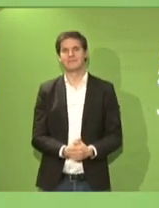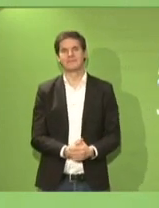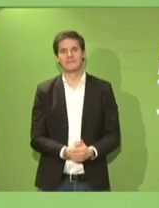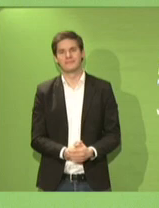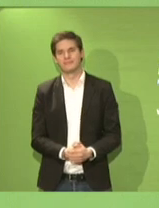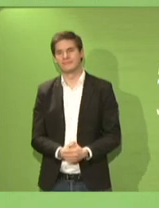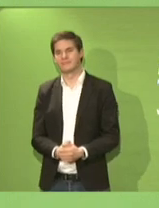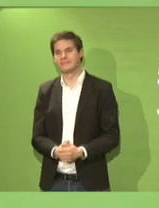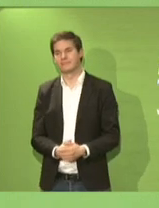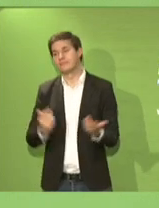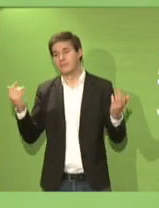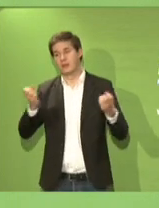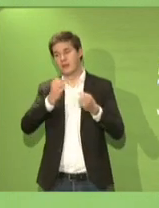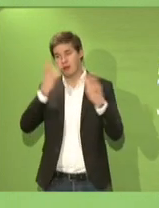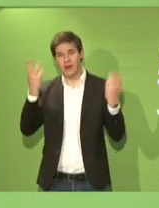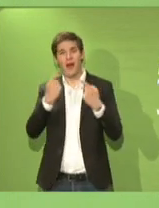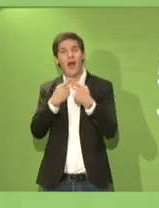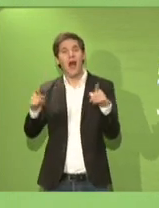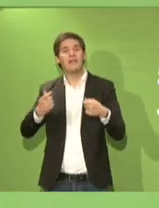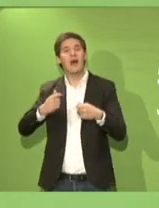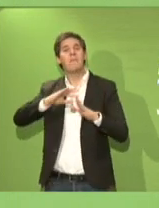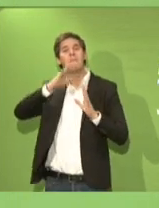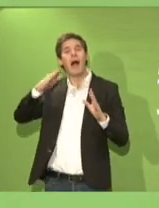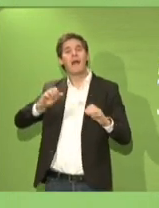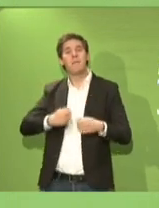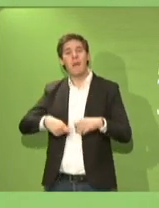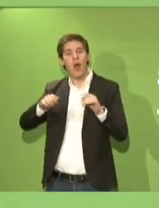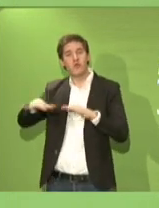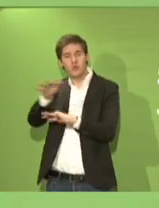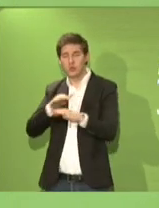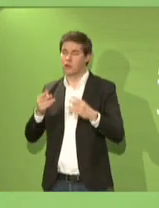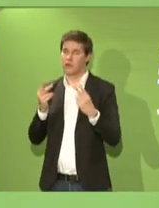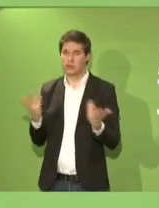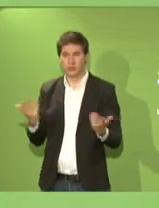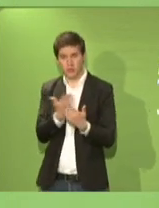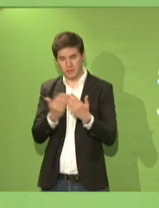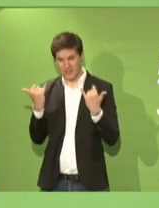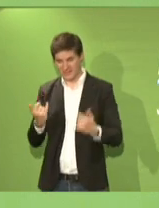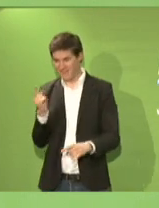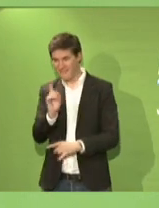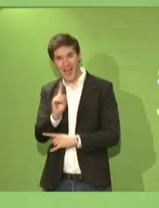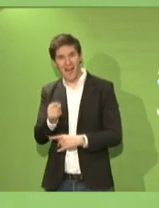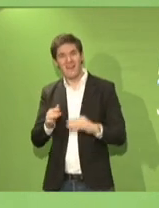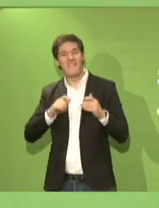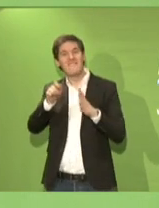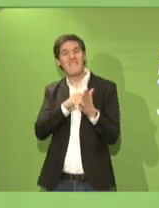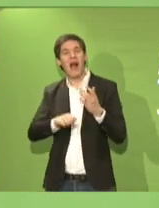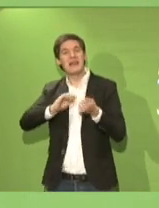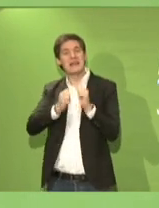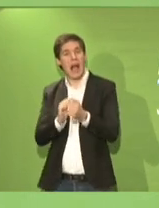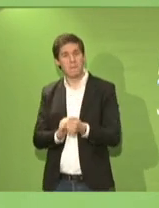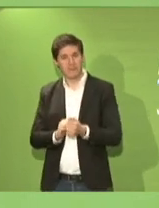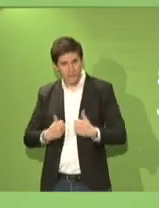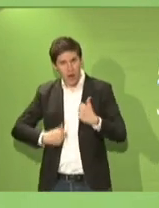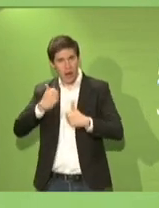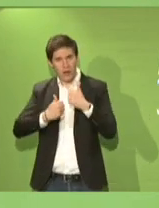Und wir tragen das natürlich in die anderen Bergbauregionen. Wie wichtig war das Signal für die Länder, die jetzt in den Wahlkampf gehen, um zu sagen, wir wollen eine andere Energie,